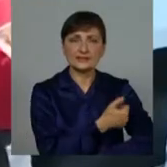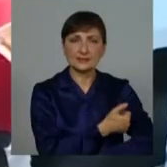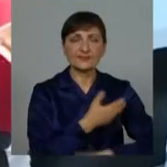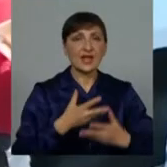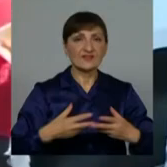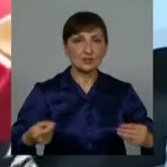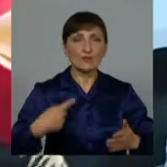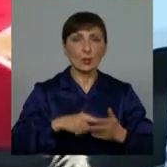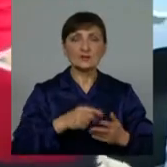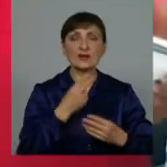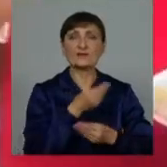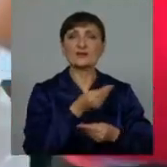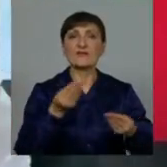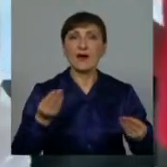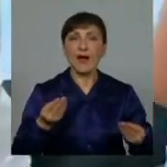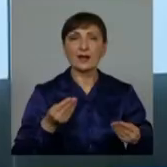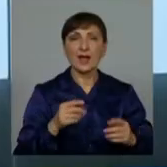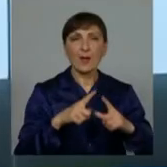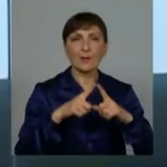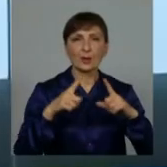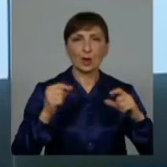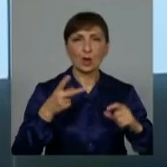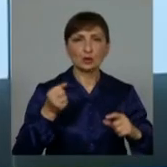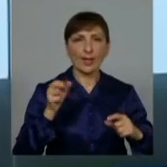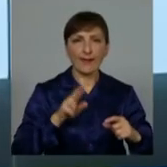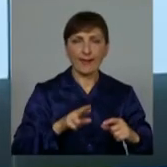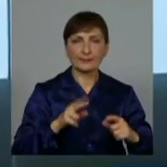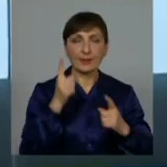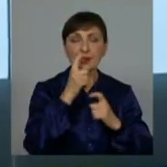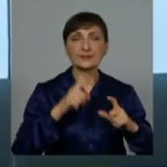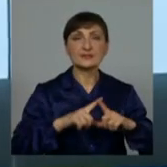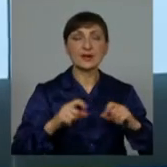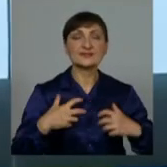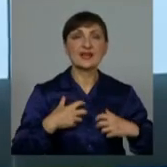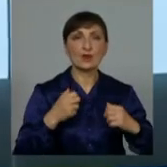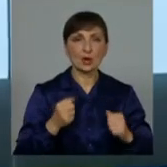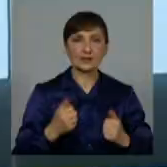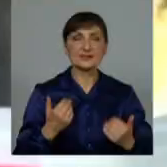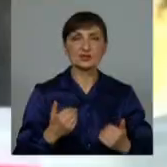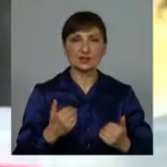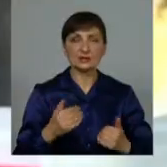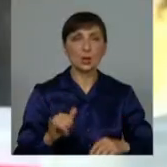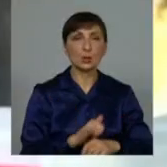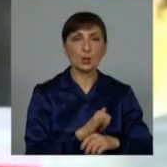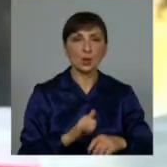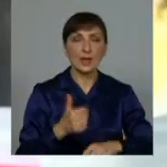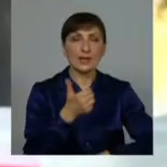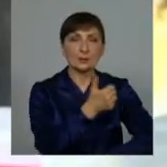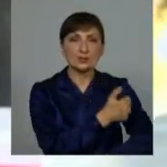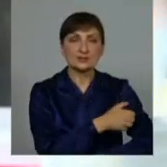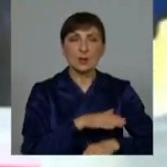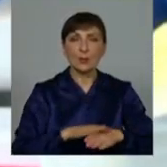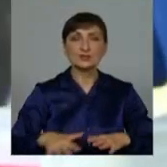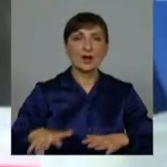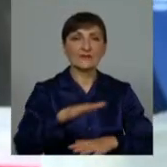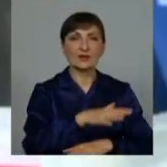Весной в городе выдавали привившимся лотерейные билеты. По данным Департамента здравоохранения, сейчас в Нью-Йорке иммунизация полностью